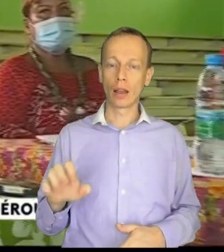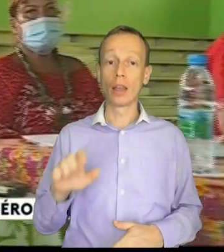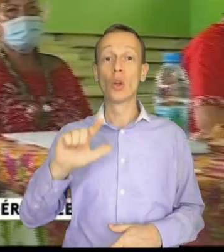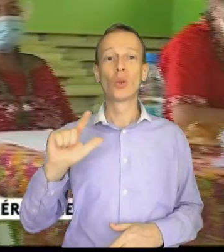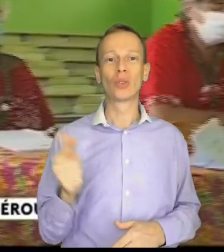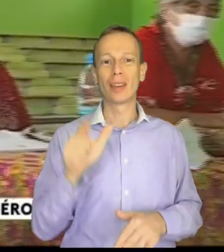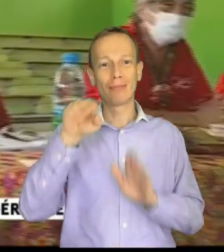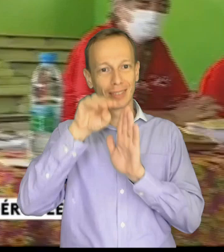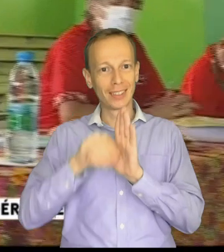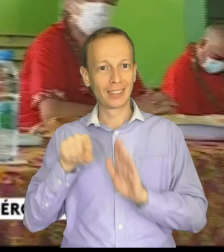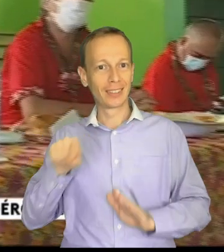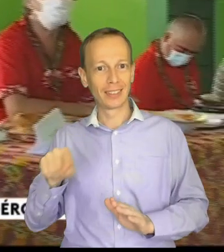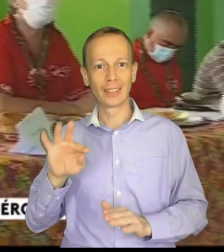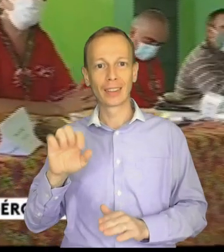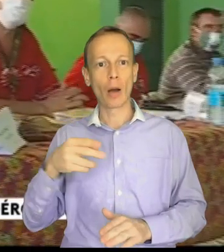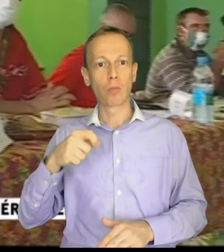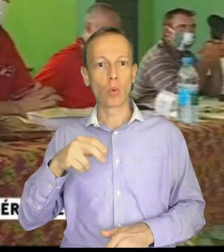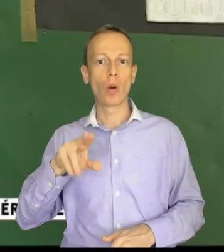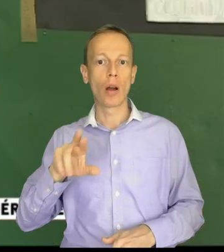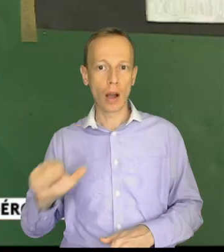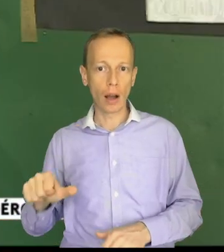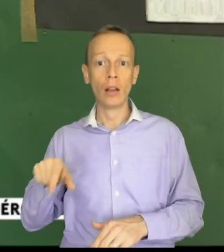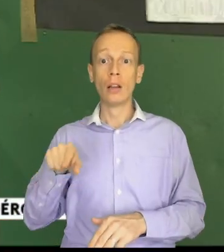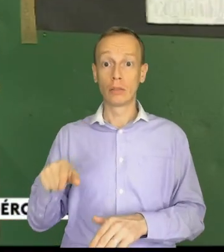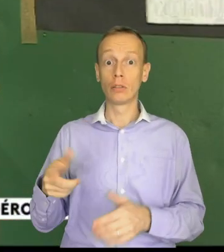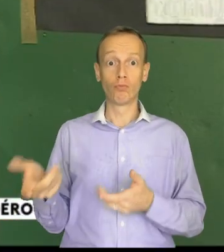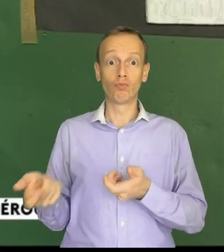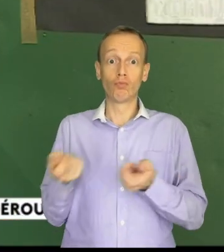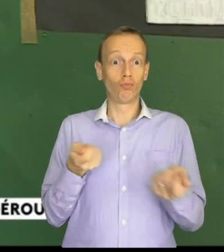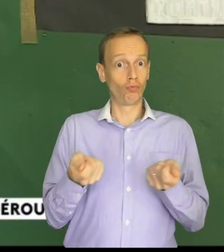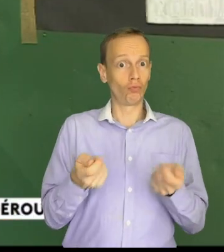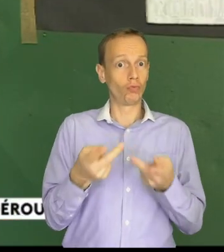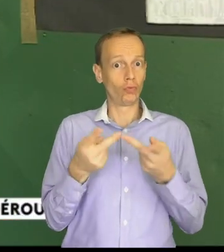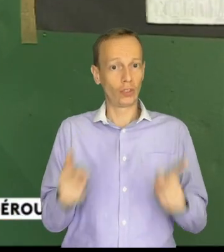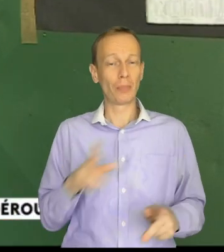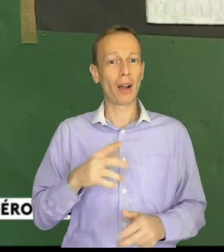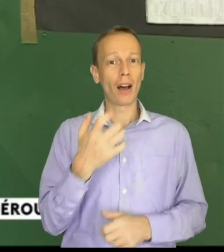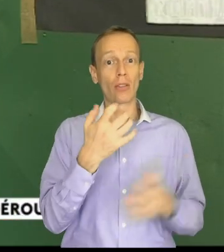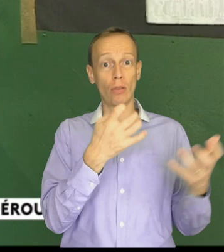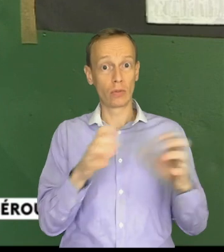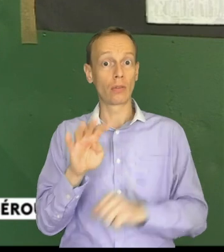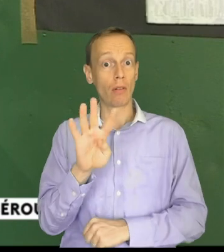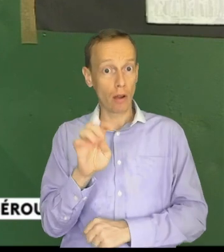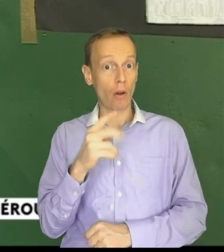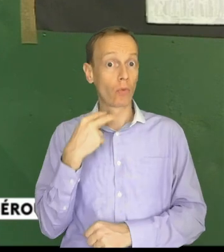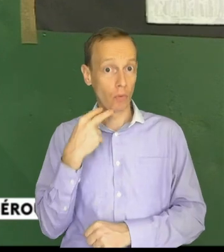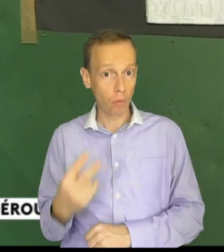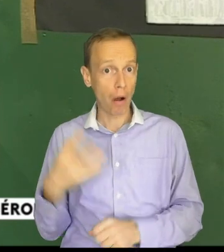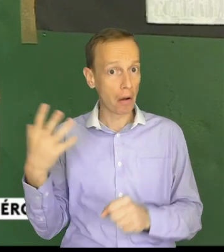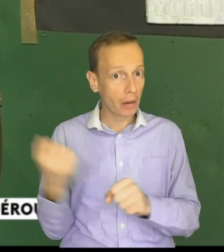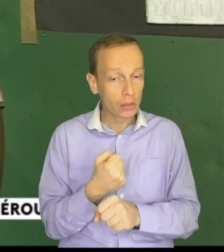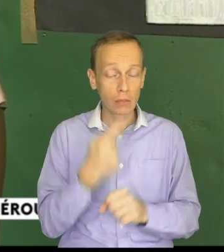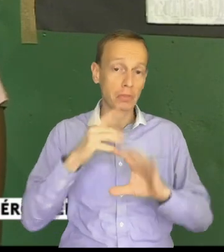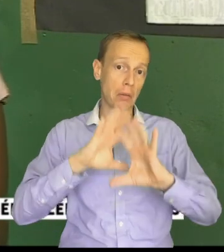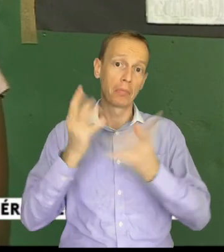Tapurahuir Atira, prenne les rênes de cette commune après avoir obtenu 940 voix, la majorité des votes donc.